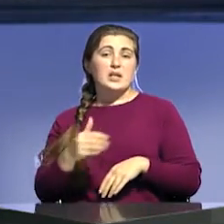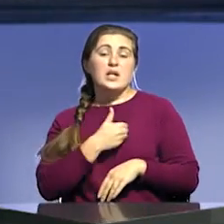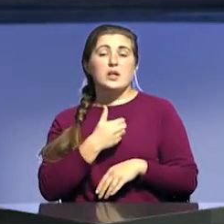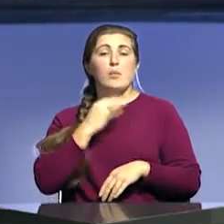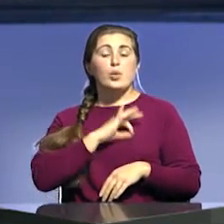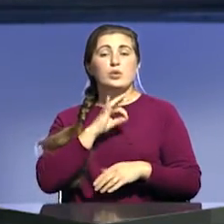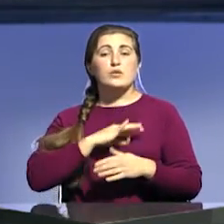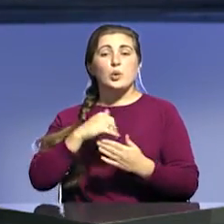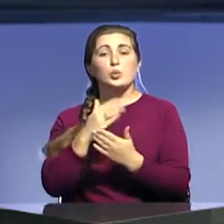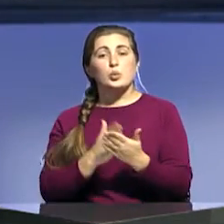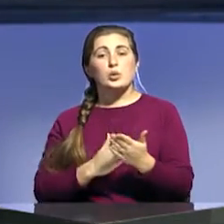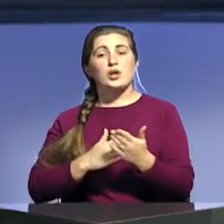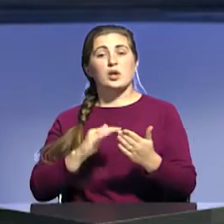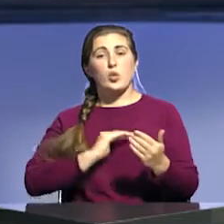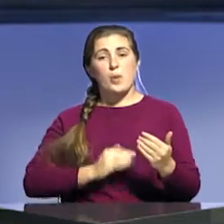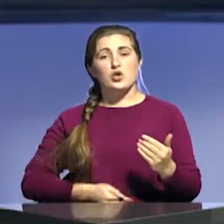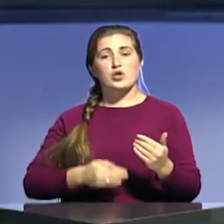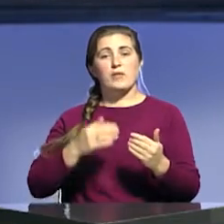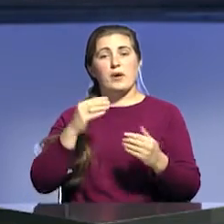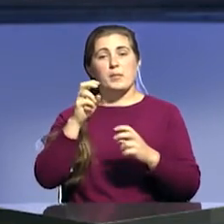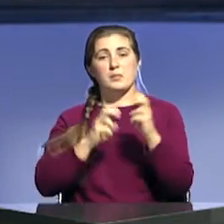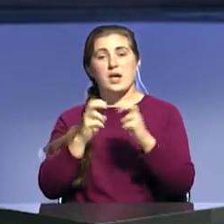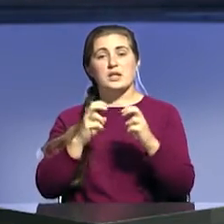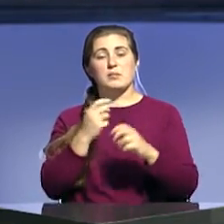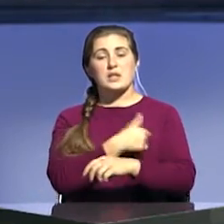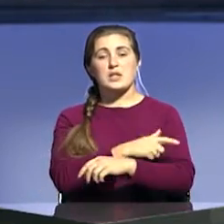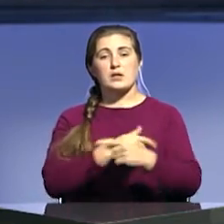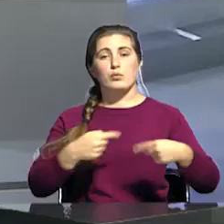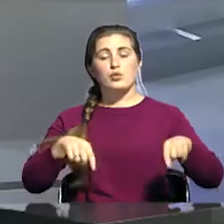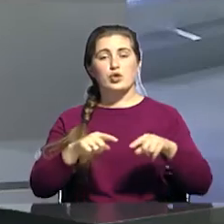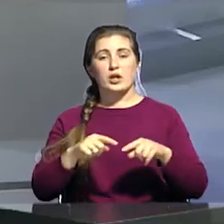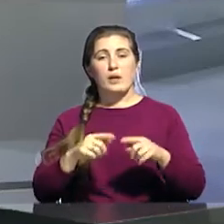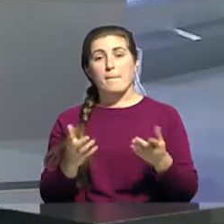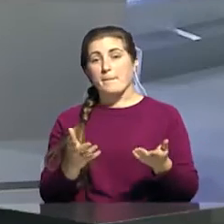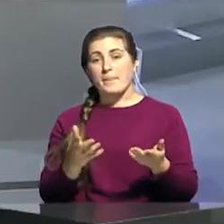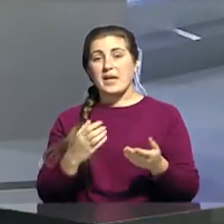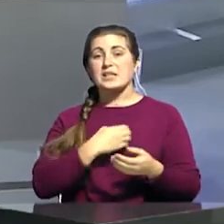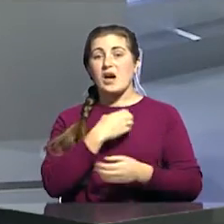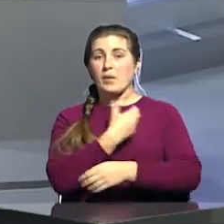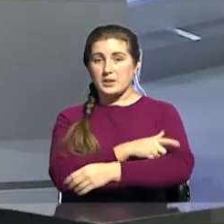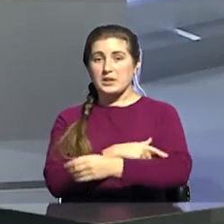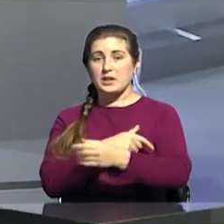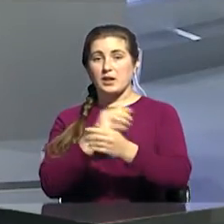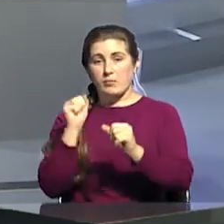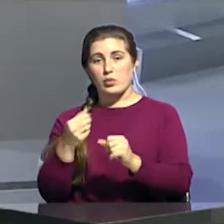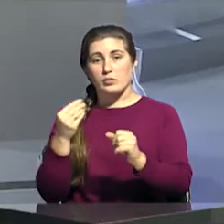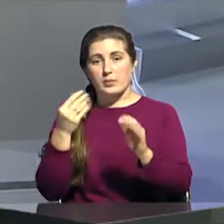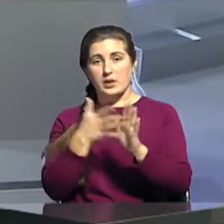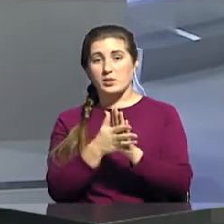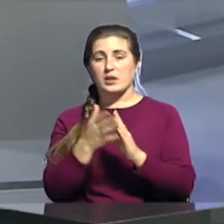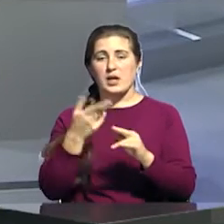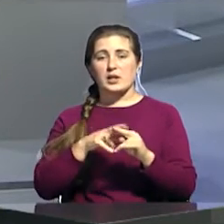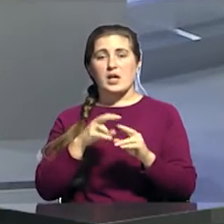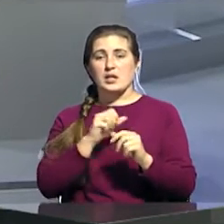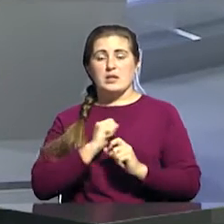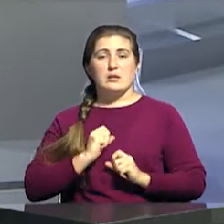услугами коммерческого предприятия, ну, медицинского учреждения, страховая медицина покроет эти расходы? Нет. То